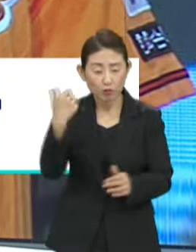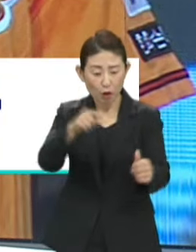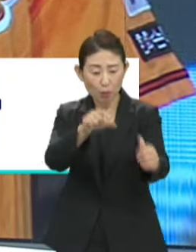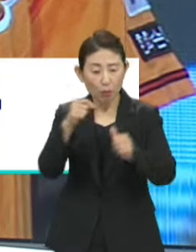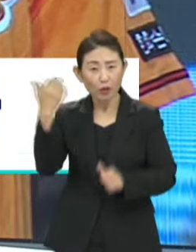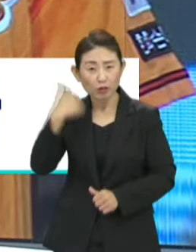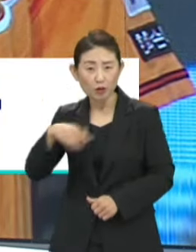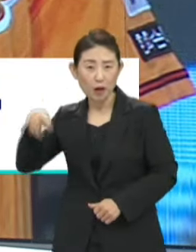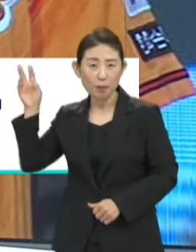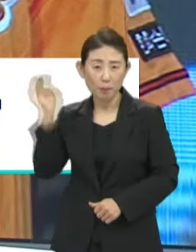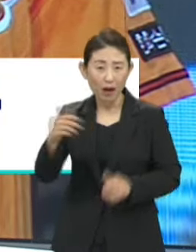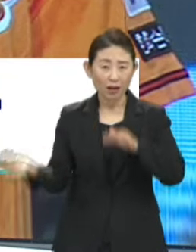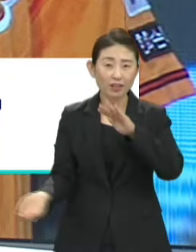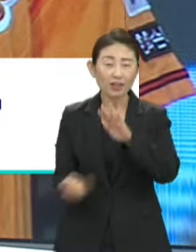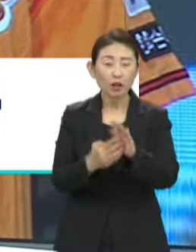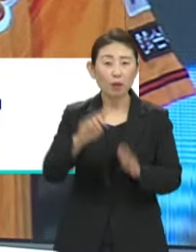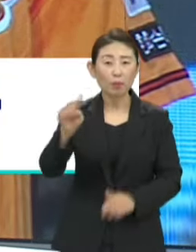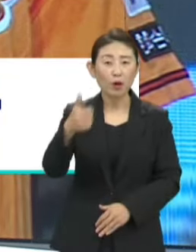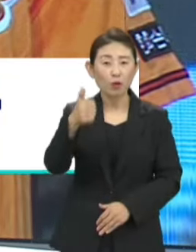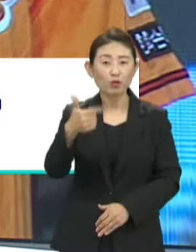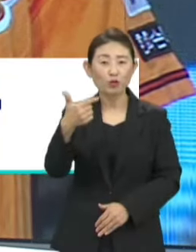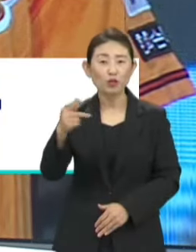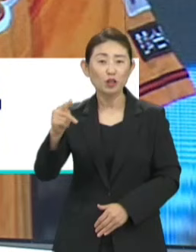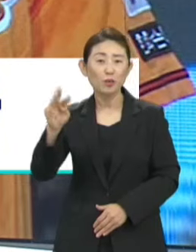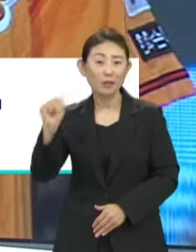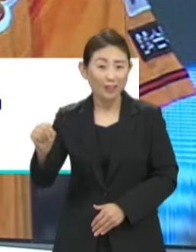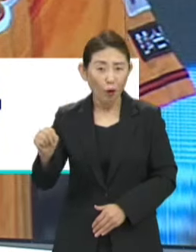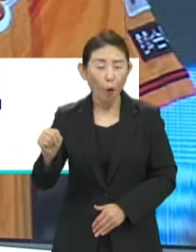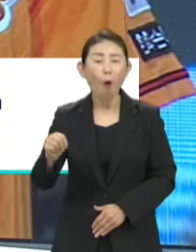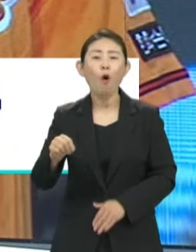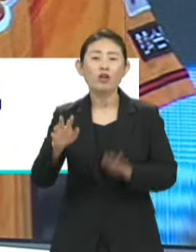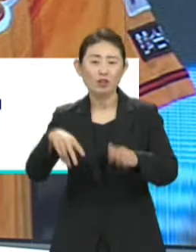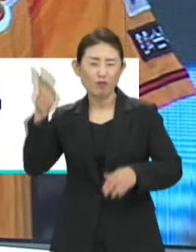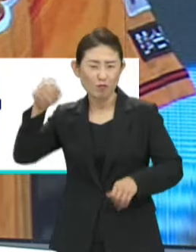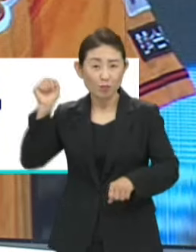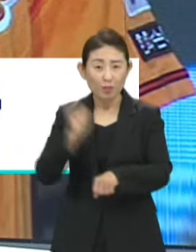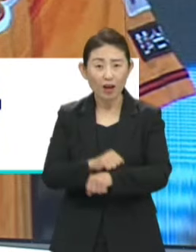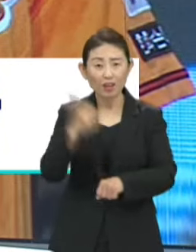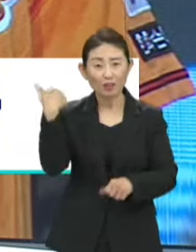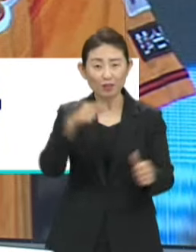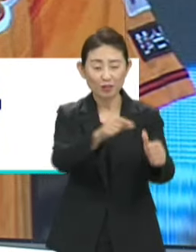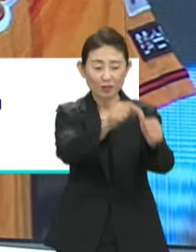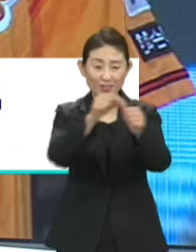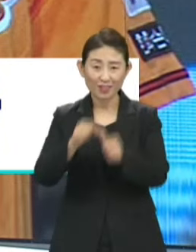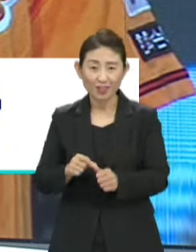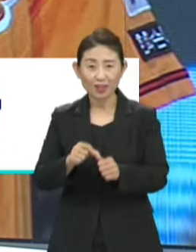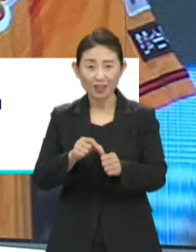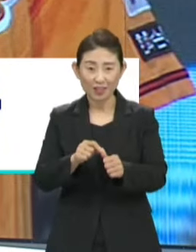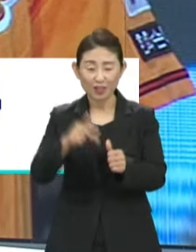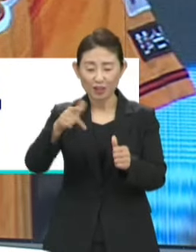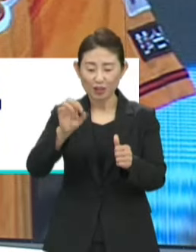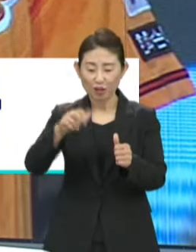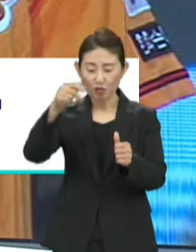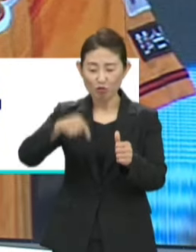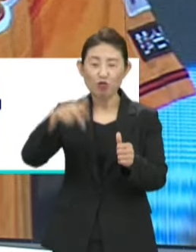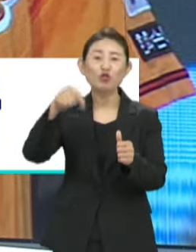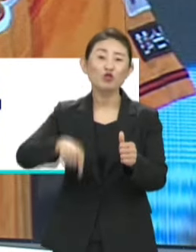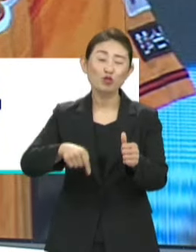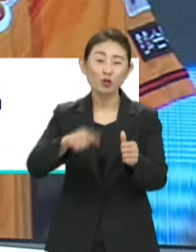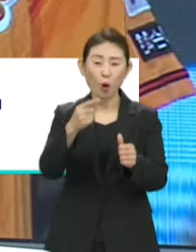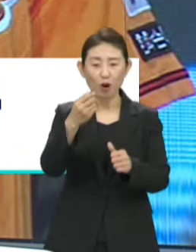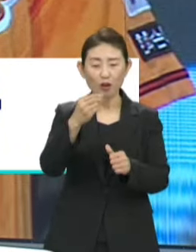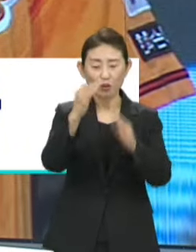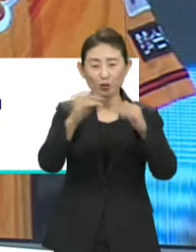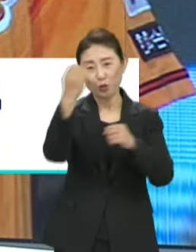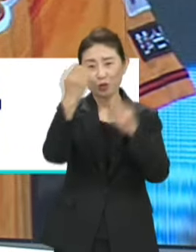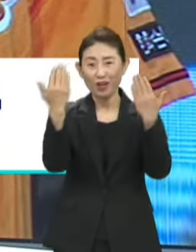최고 구속 156km의 강속구를 뿌리며 고교 최고 투수로 평가받는 전주구 특급 정우주 선수를 품에